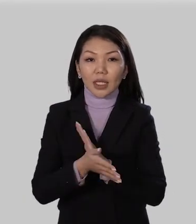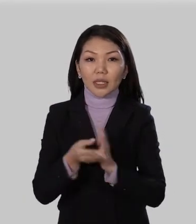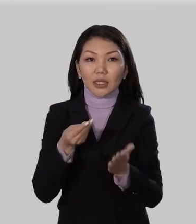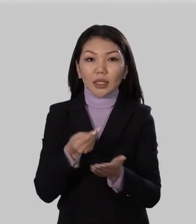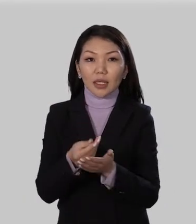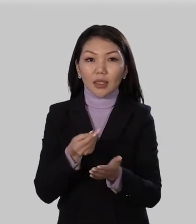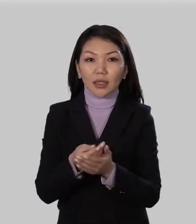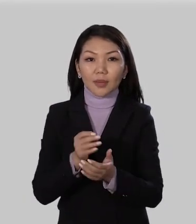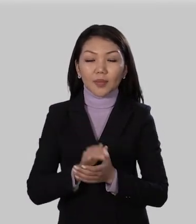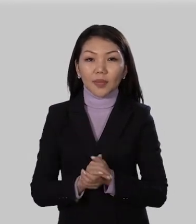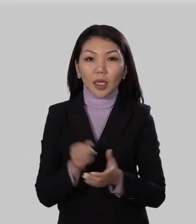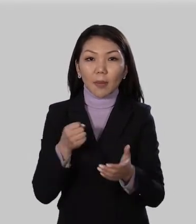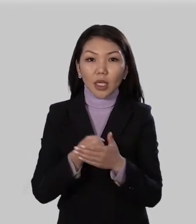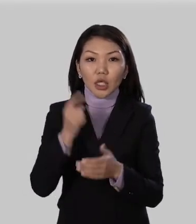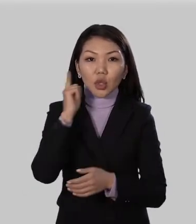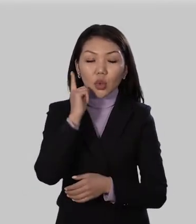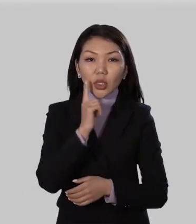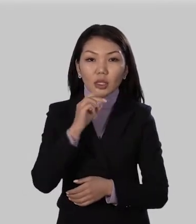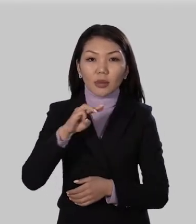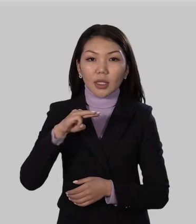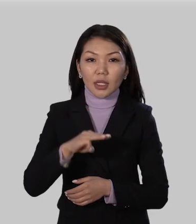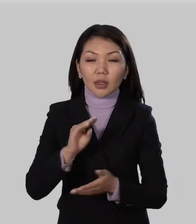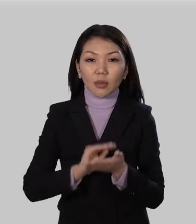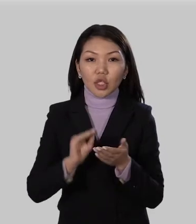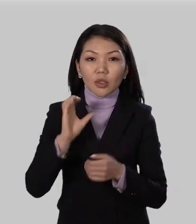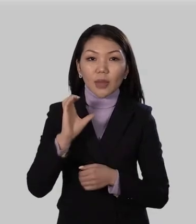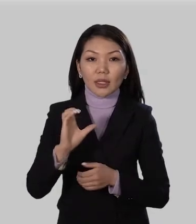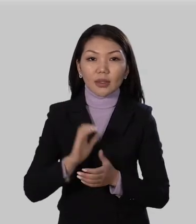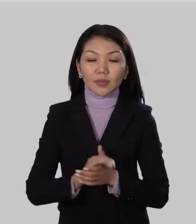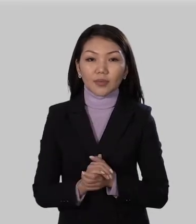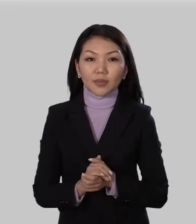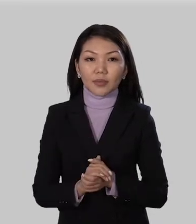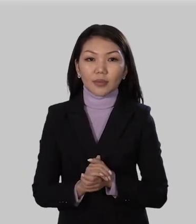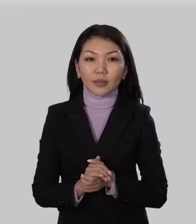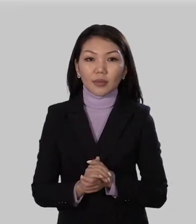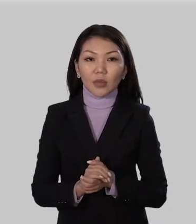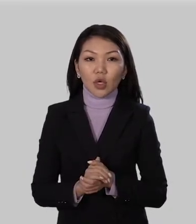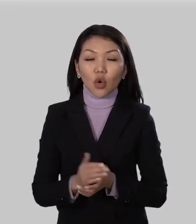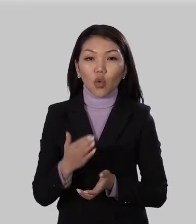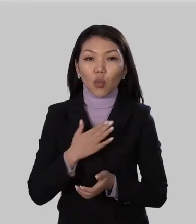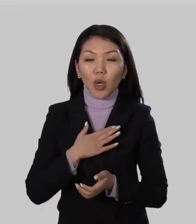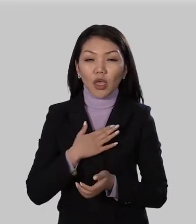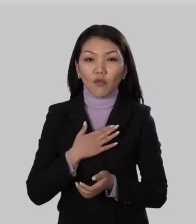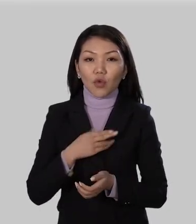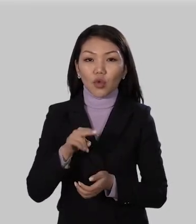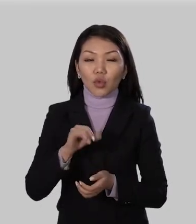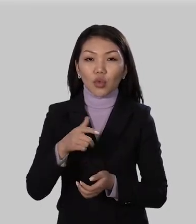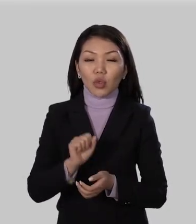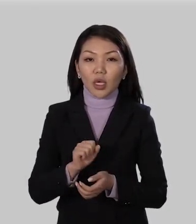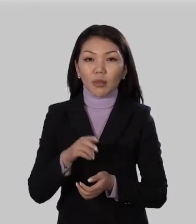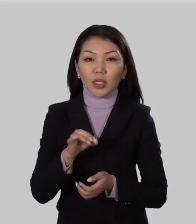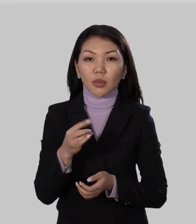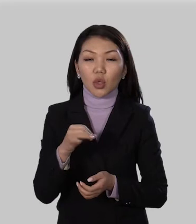Мы истратили деньги. Перед глухим «т» пишем «с». У моего